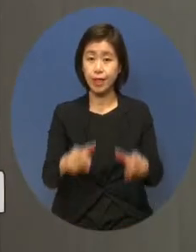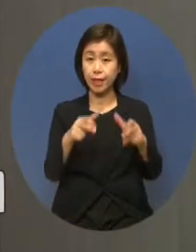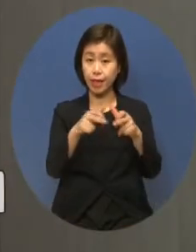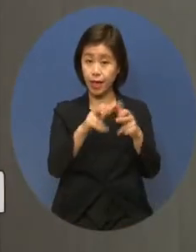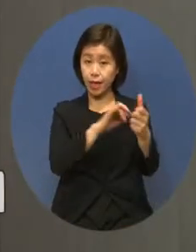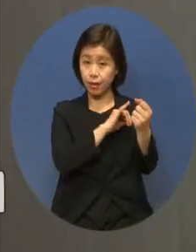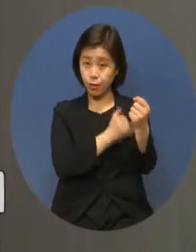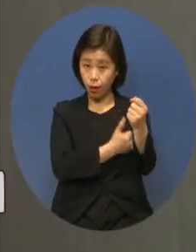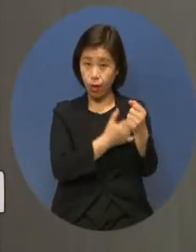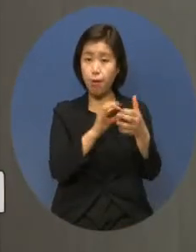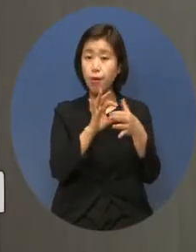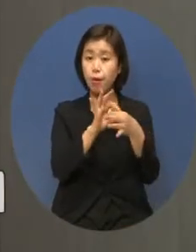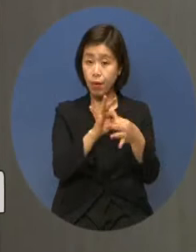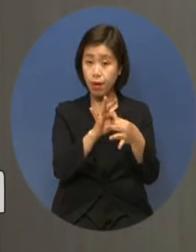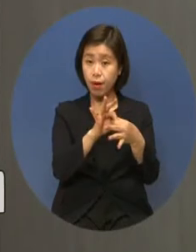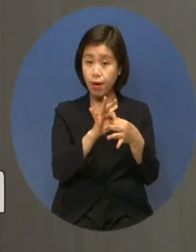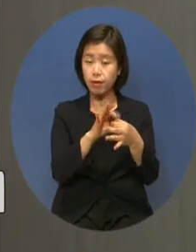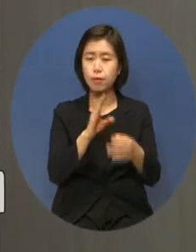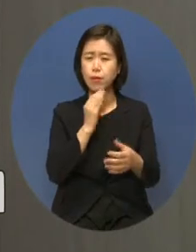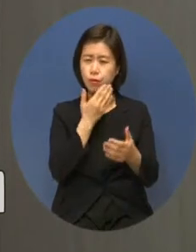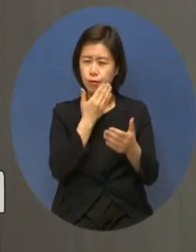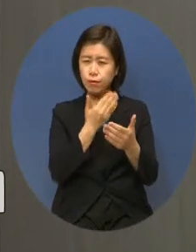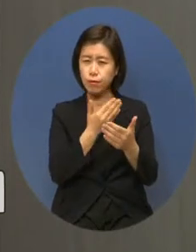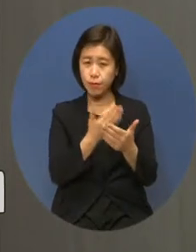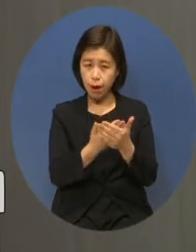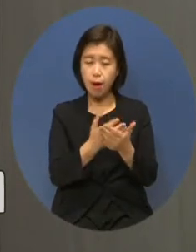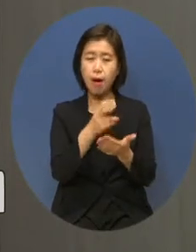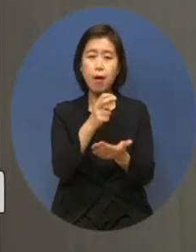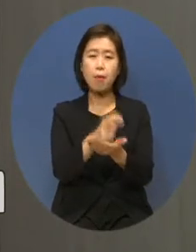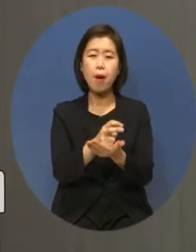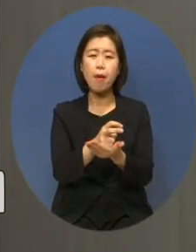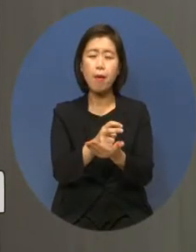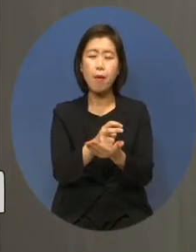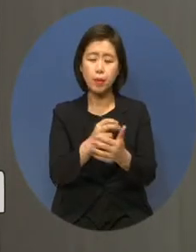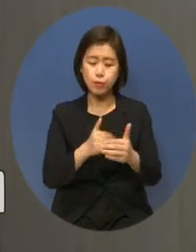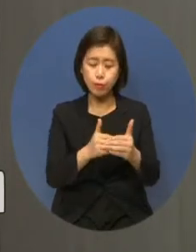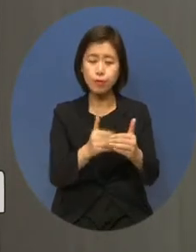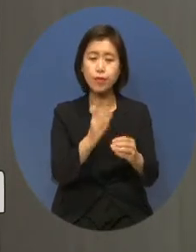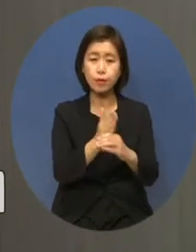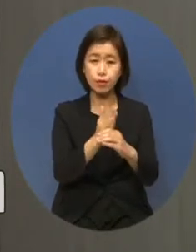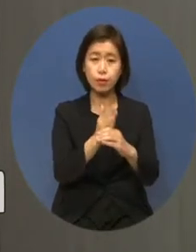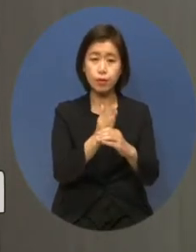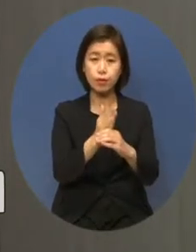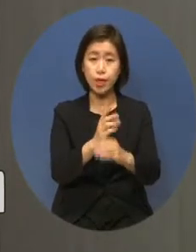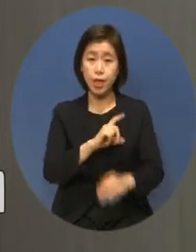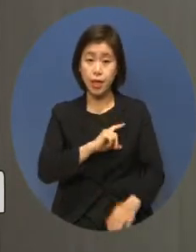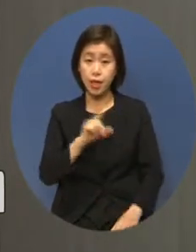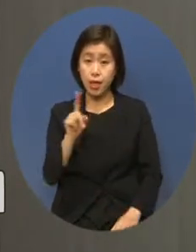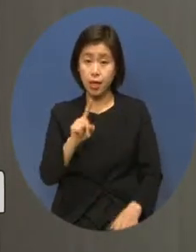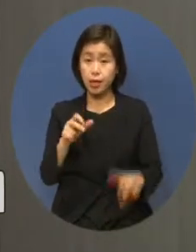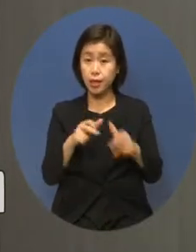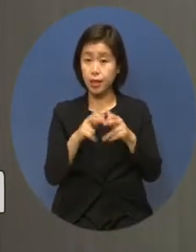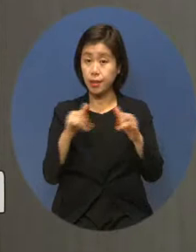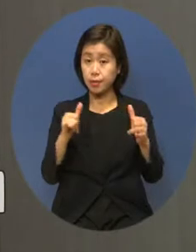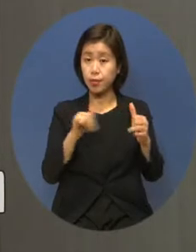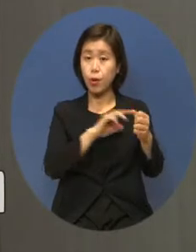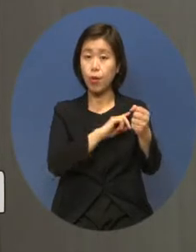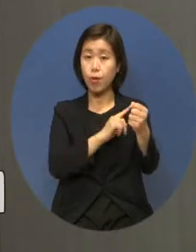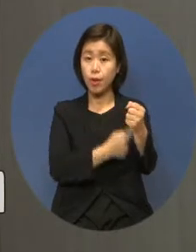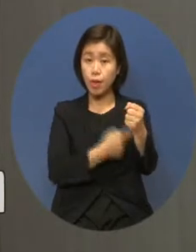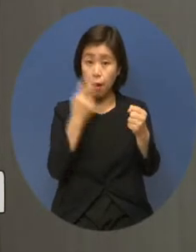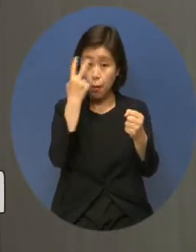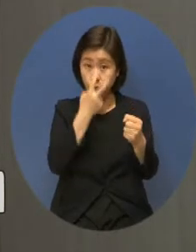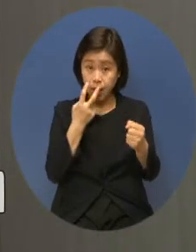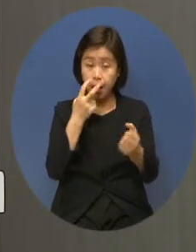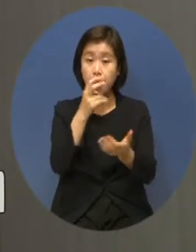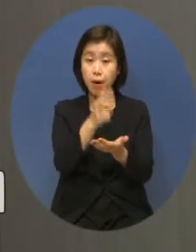장애인권 관련해서 굉장히 중요한 법을 지금 또 준비를 하고 있는데요. 이름은 장애인 권리보장법이라는 법인데요.